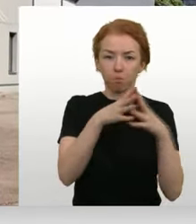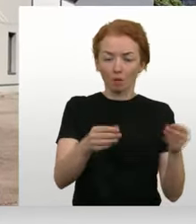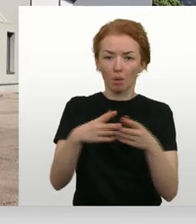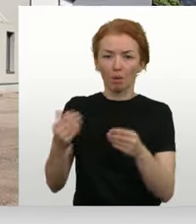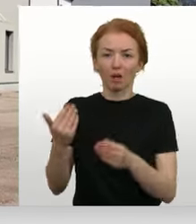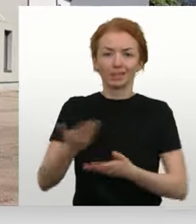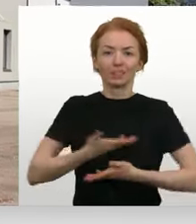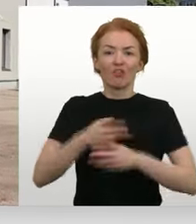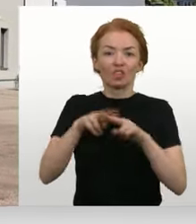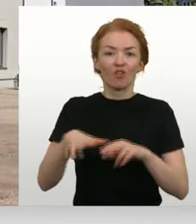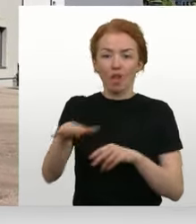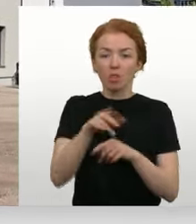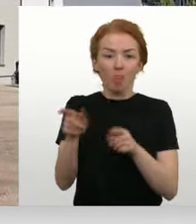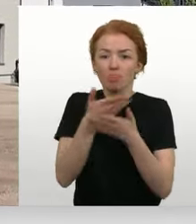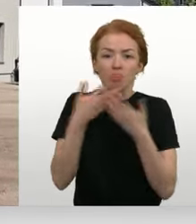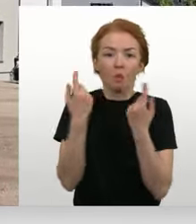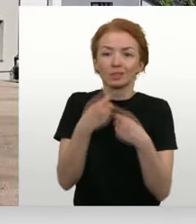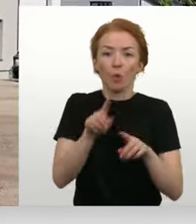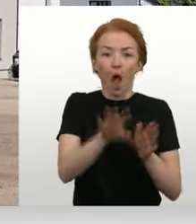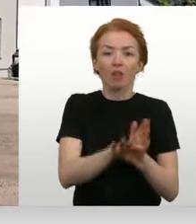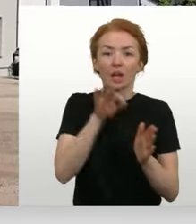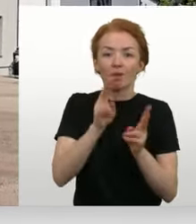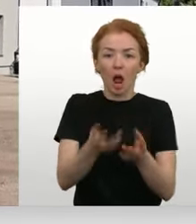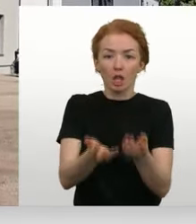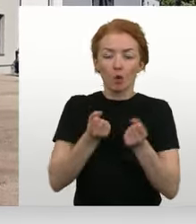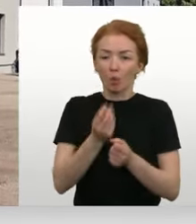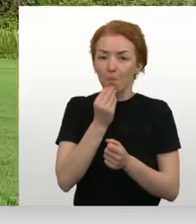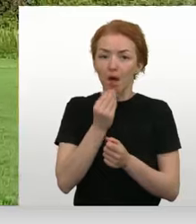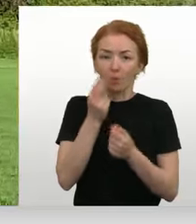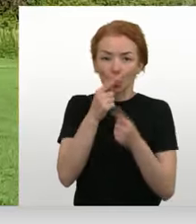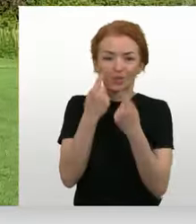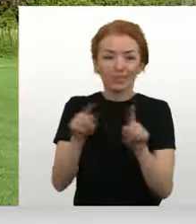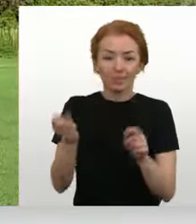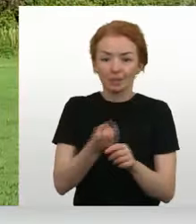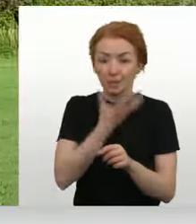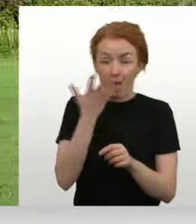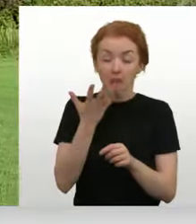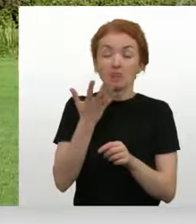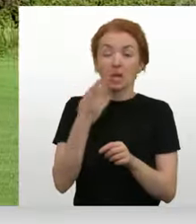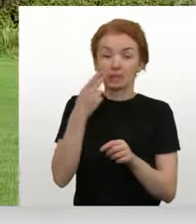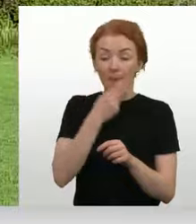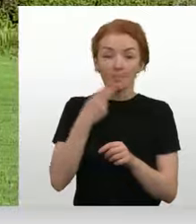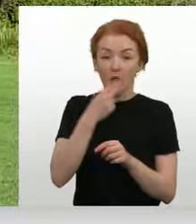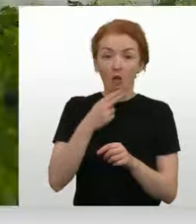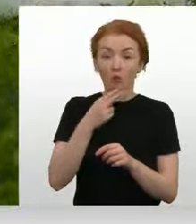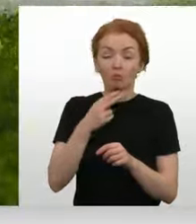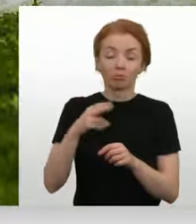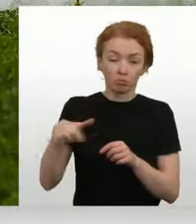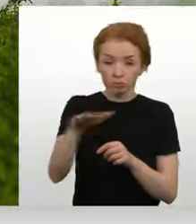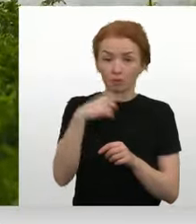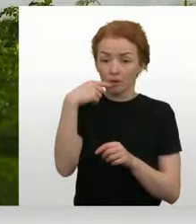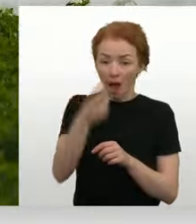šīm bitēm nav alternatīva iespēja iegūt barību no kādiem citiem ziediem. Zemnieku saimā gan norāda, ka pesticīdu